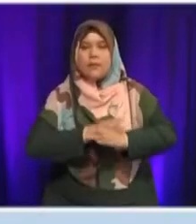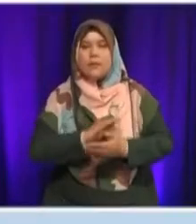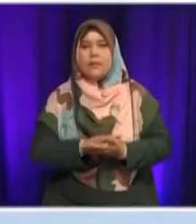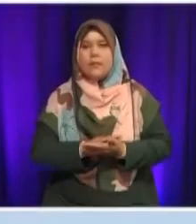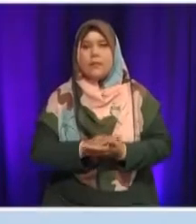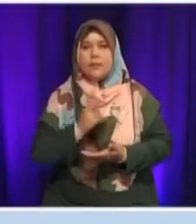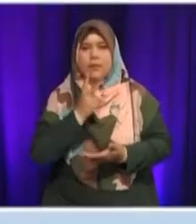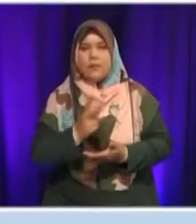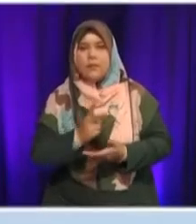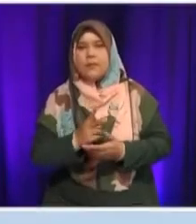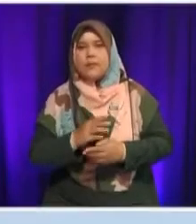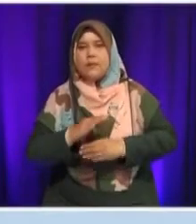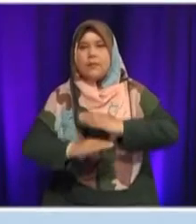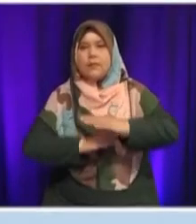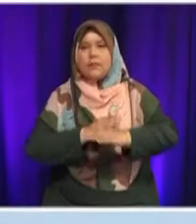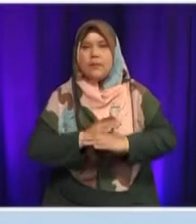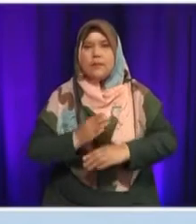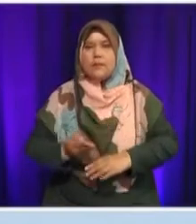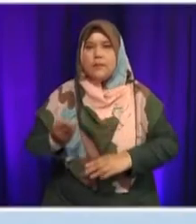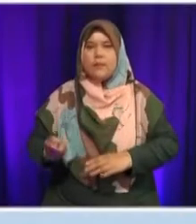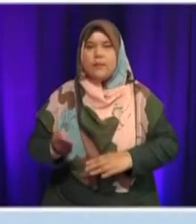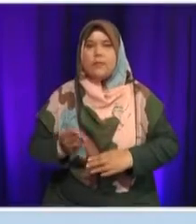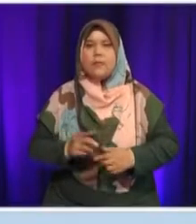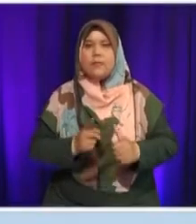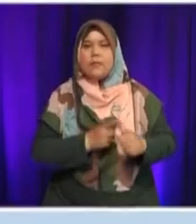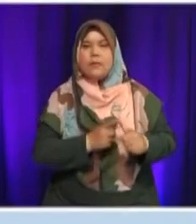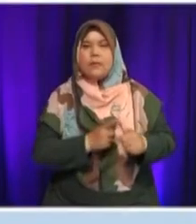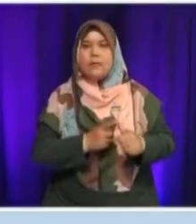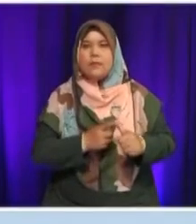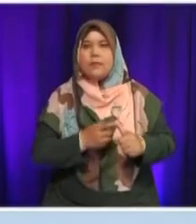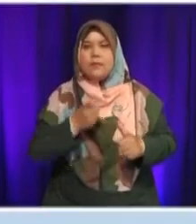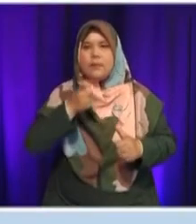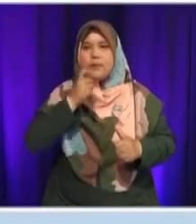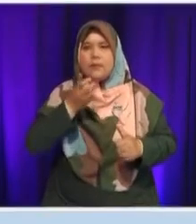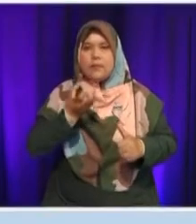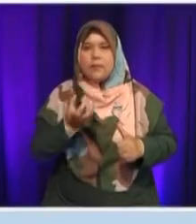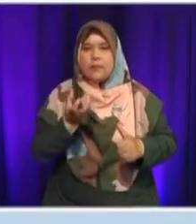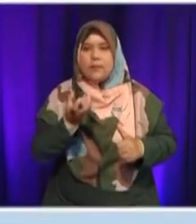pembungkusan diperlukan antaranya adalah cawan kertas calon kertas